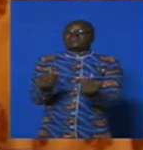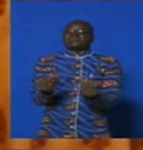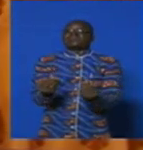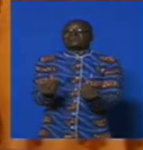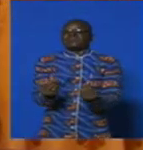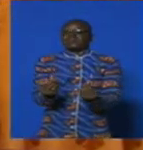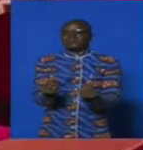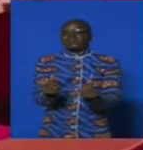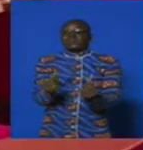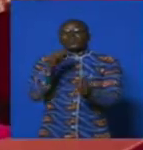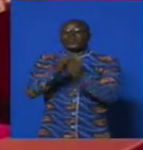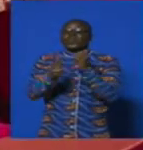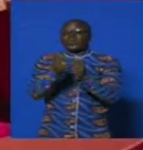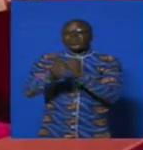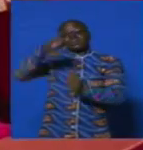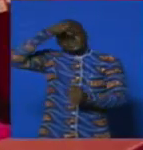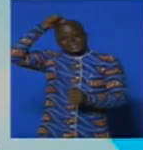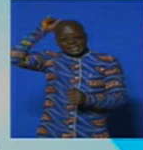du problème du Sahara occidental.